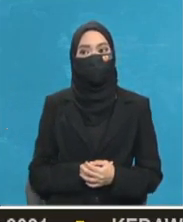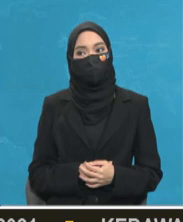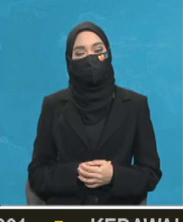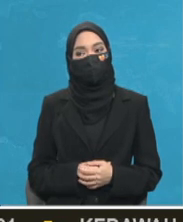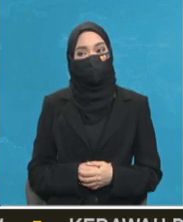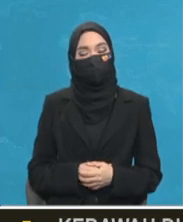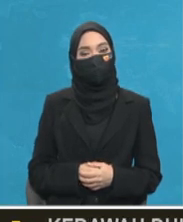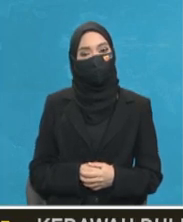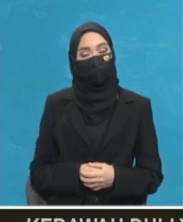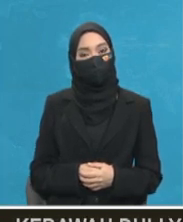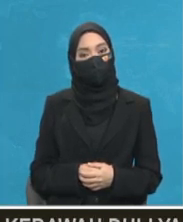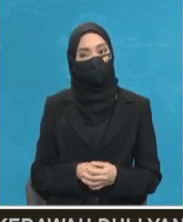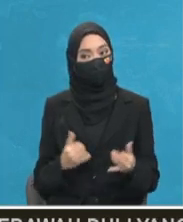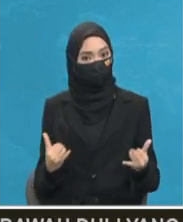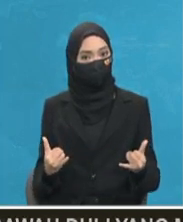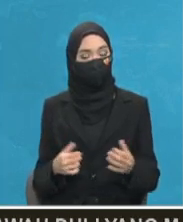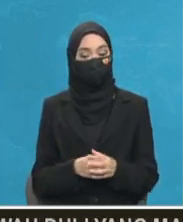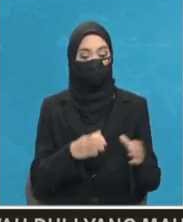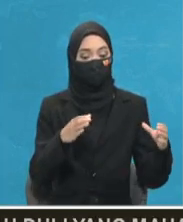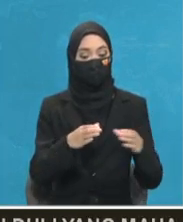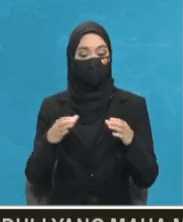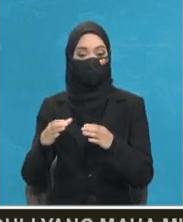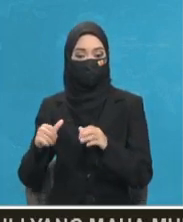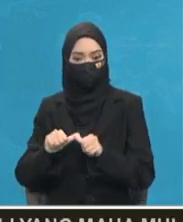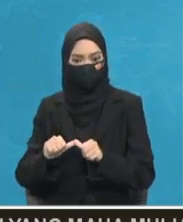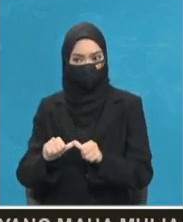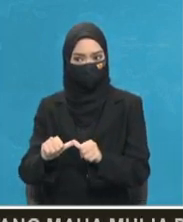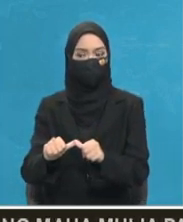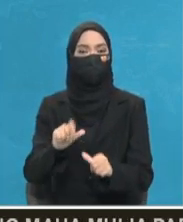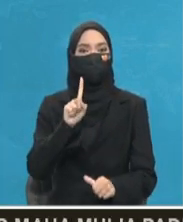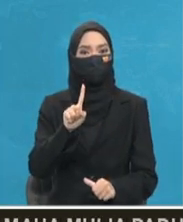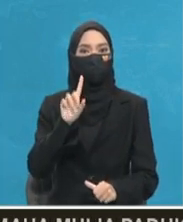Hai oleh yang demikian jumlah cluster yang aktif adalah 177